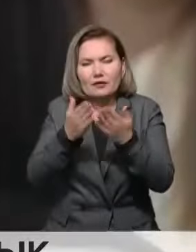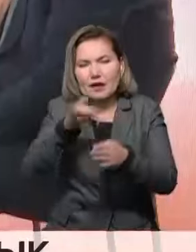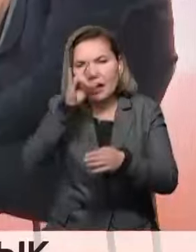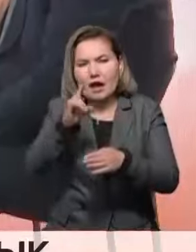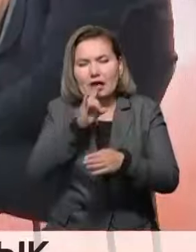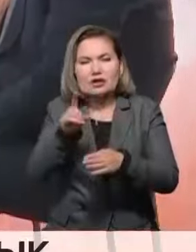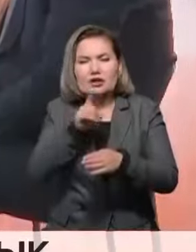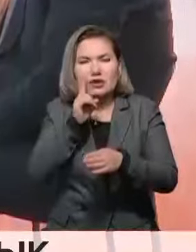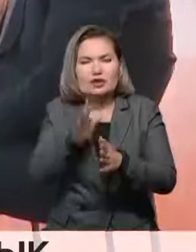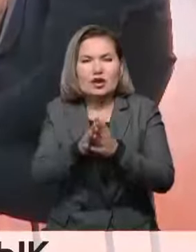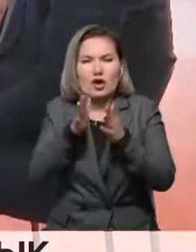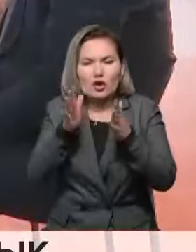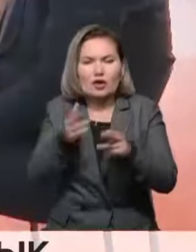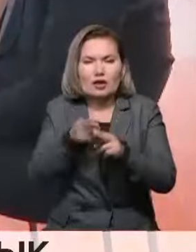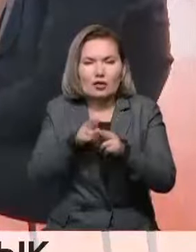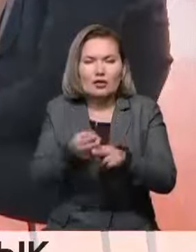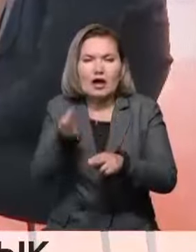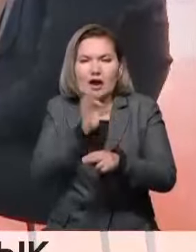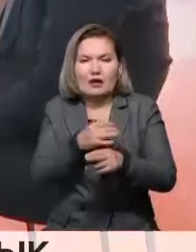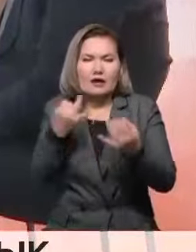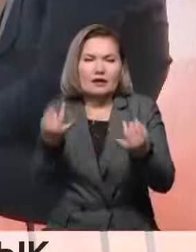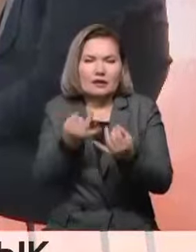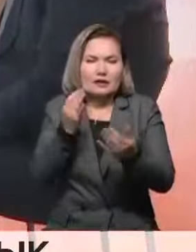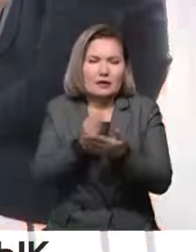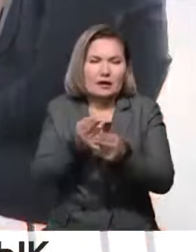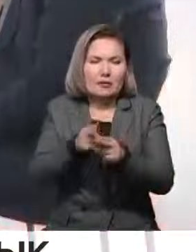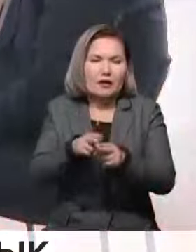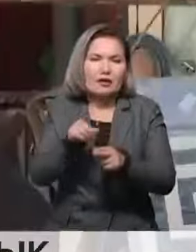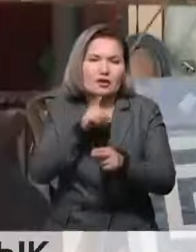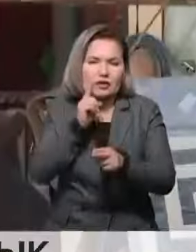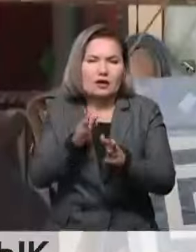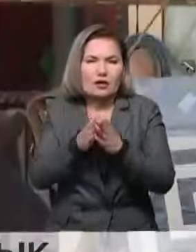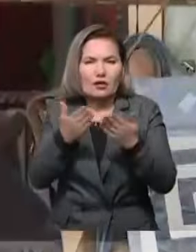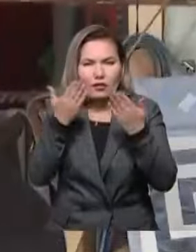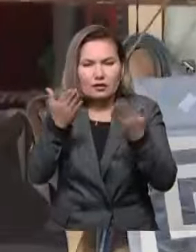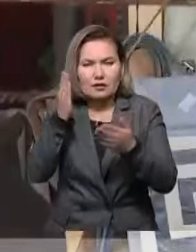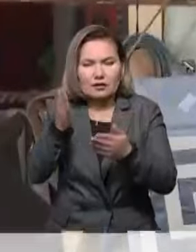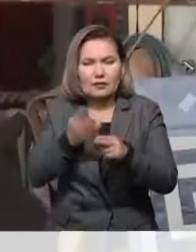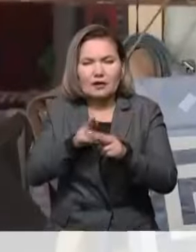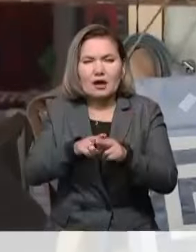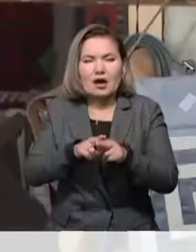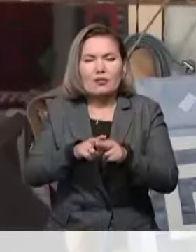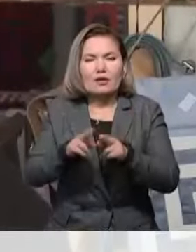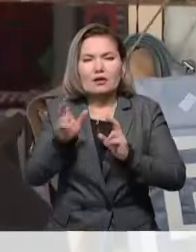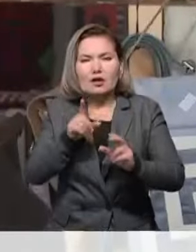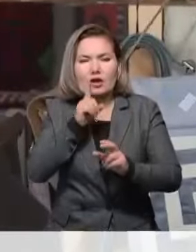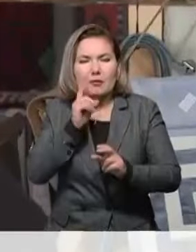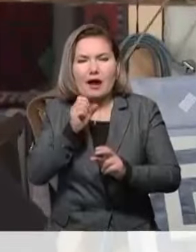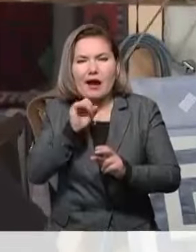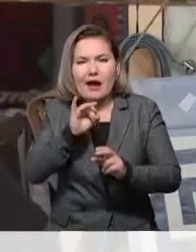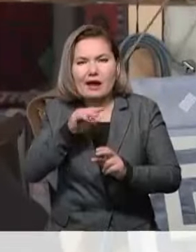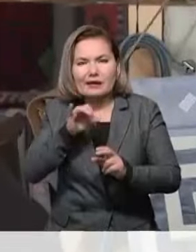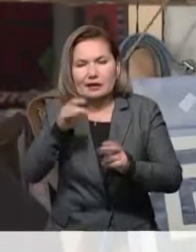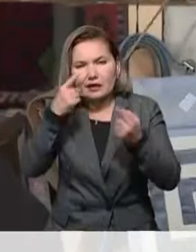қазақ жастарын IT, жаңа технологияларға деген қызығушылығын арттырады дейді. Бұл кітап студенттерге, әсіресе IT,